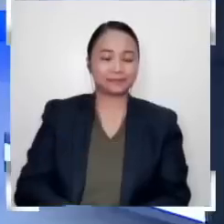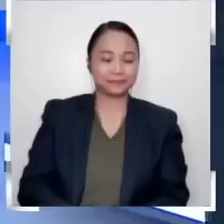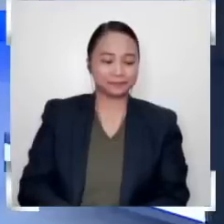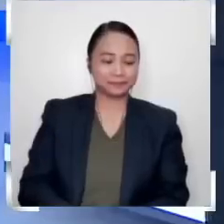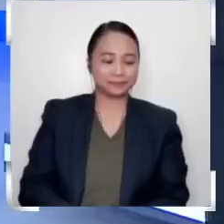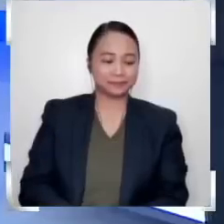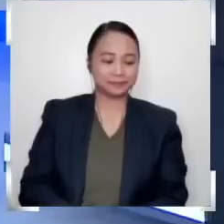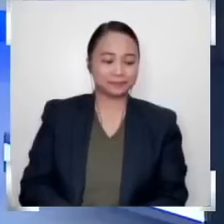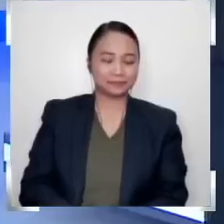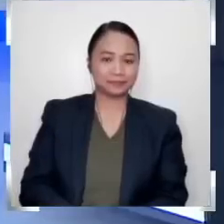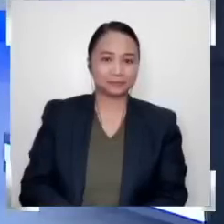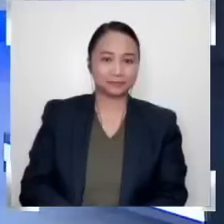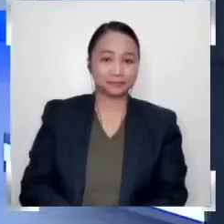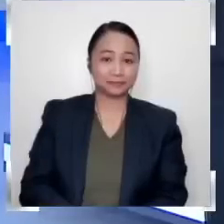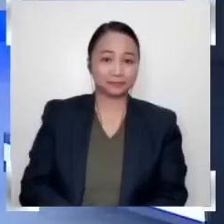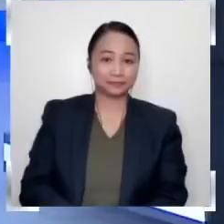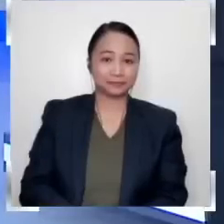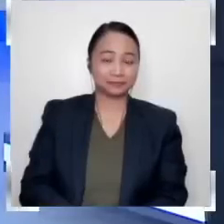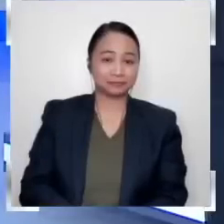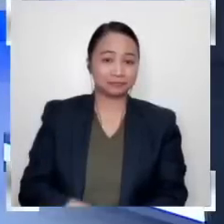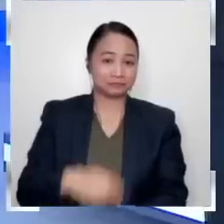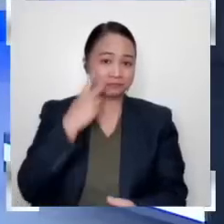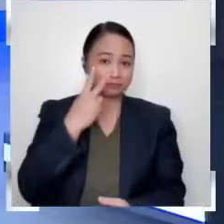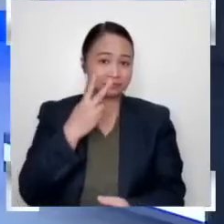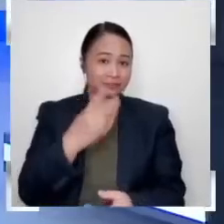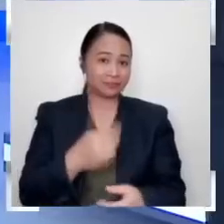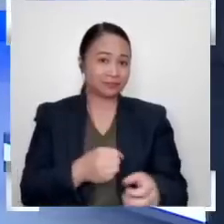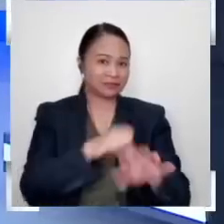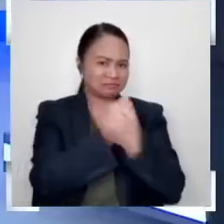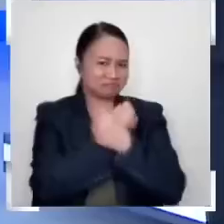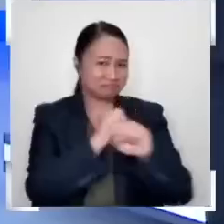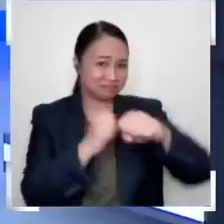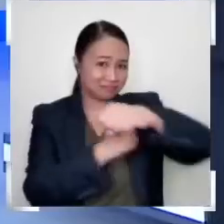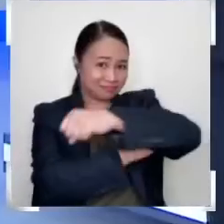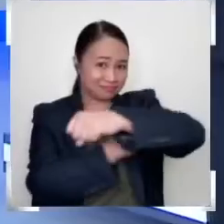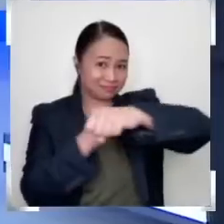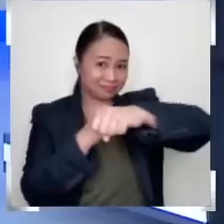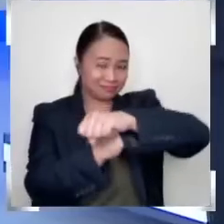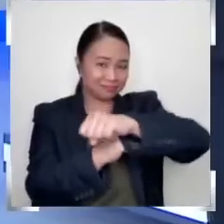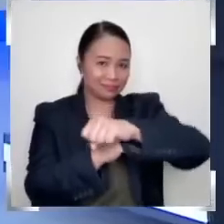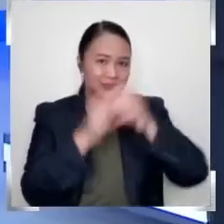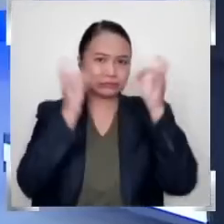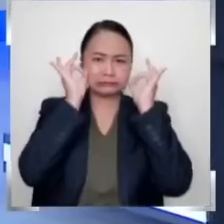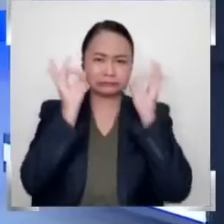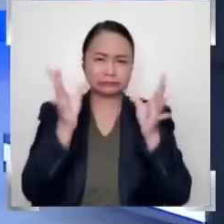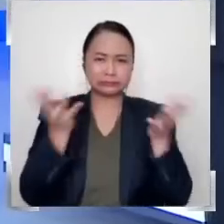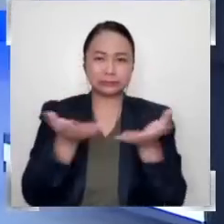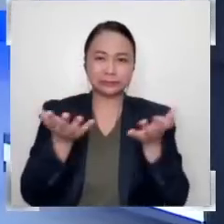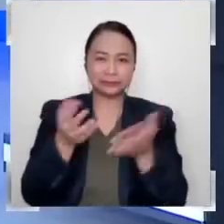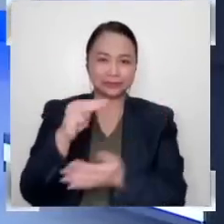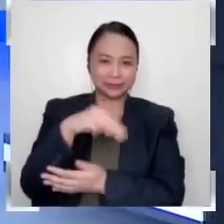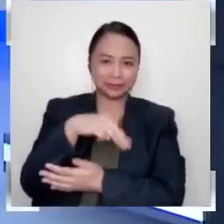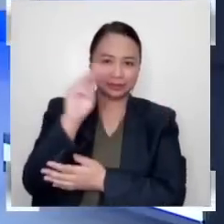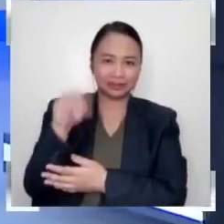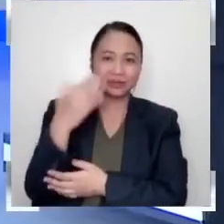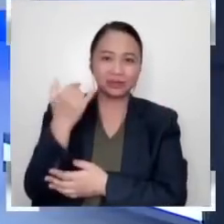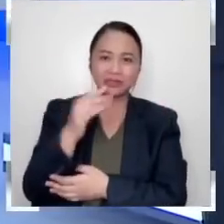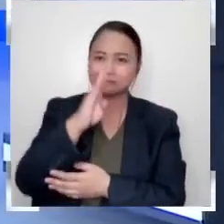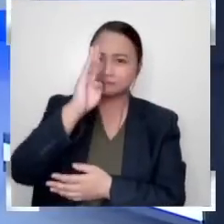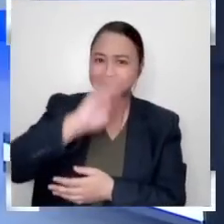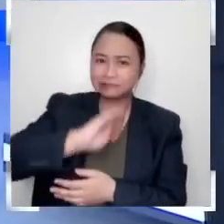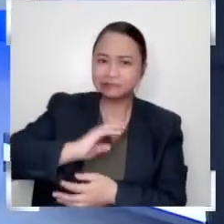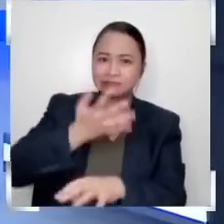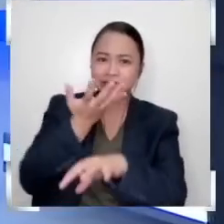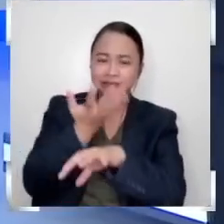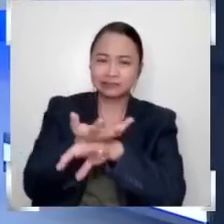Imbisal ligtas sa makatawid, mas delikado pang dumaan sa ilang footbridge sa Maynila. Sira-sira kasi ang mga ito. Ang ilan naman,